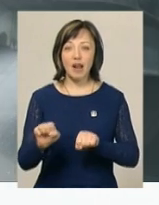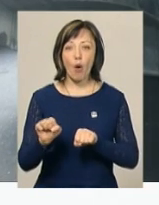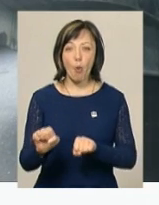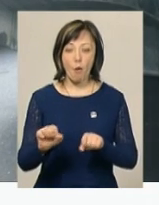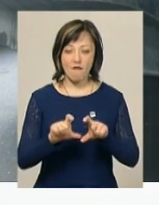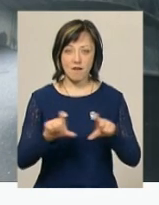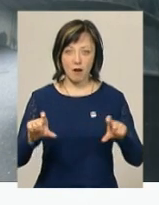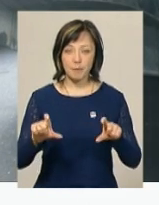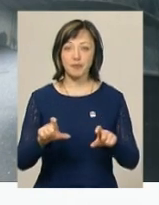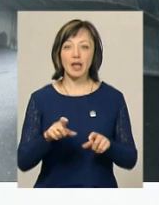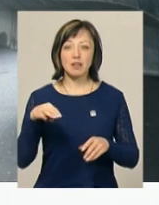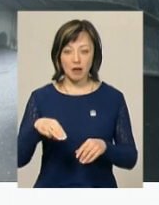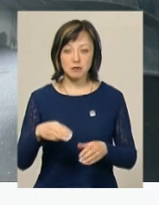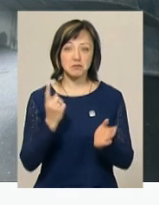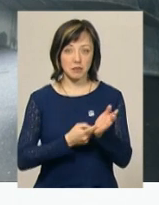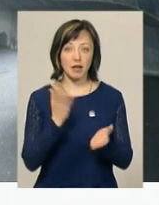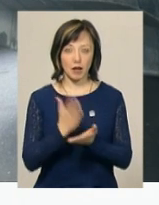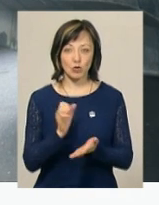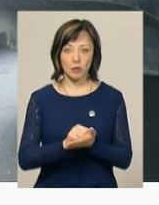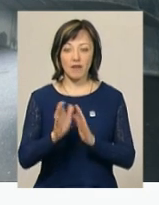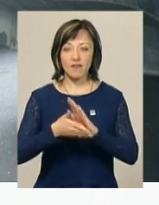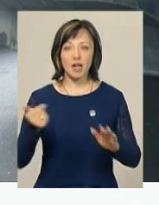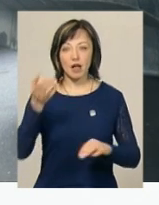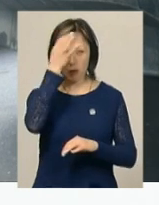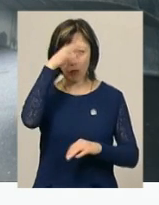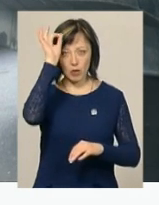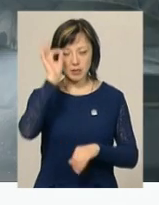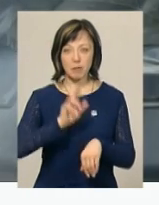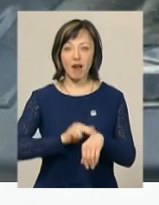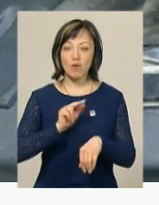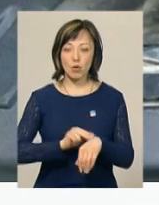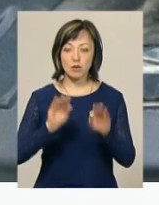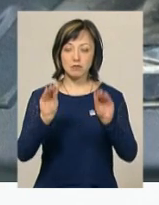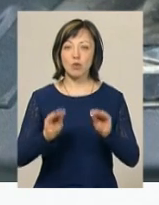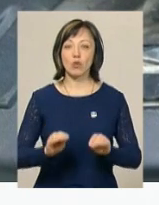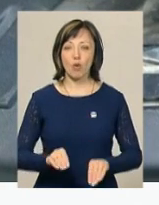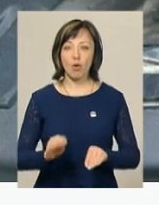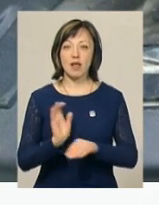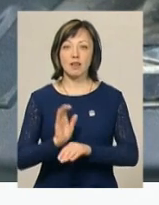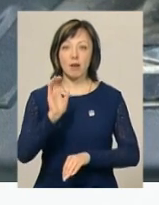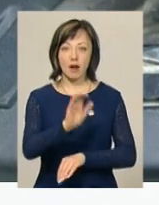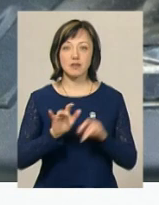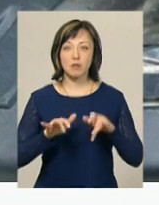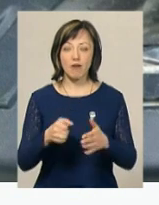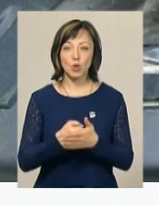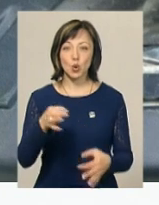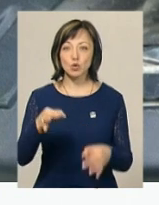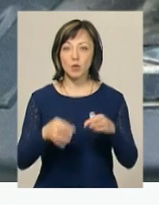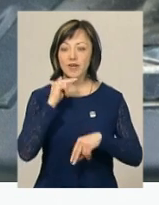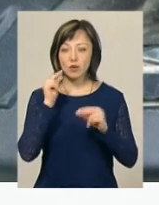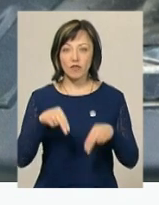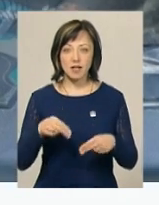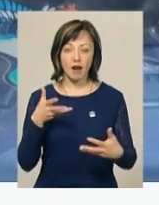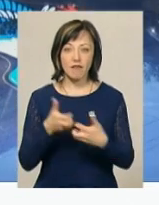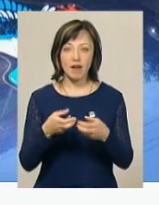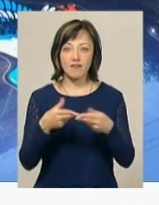Таксист наявність необхідних документів підтвердив. Чоловіки викликали поліцію. Правоохоронці склали адмінпротокол та направили справу до суду. Винуватцем